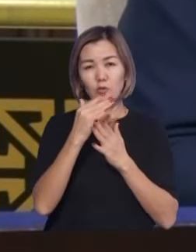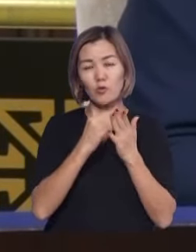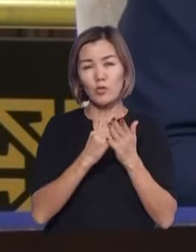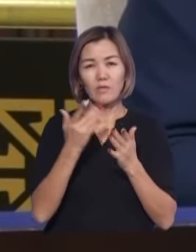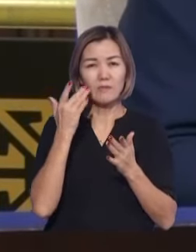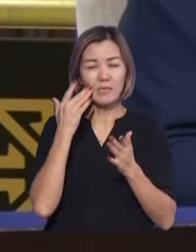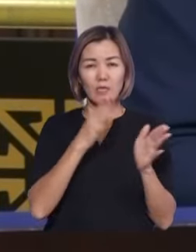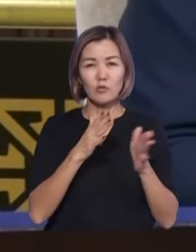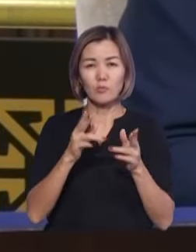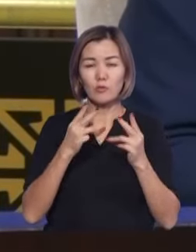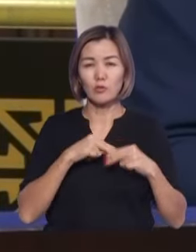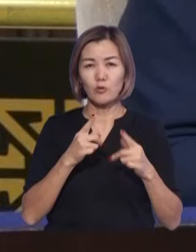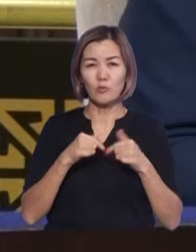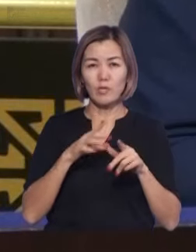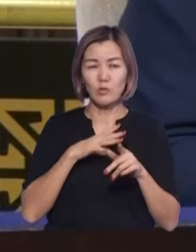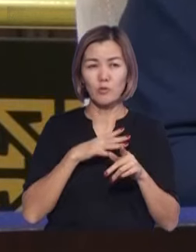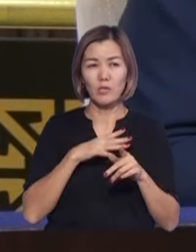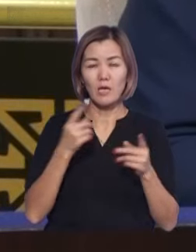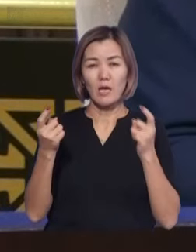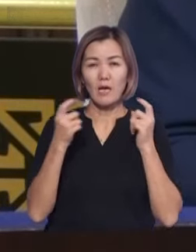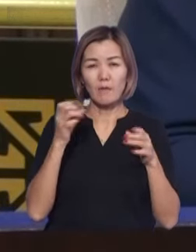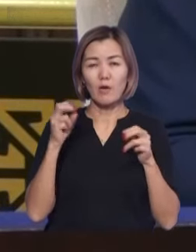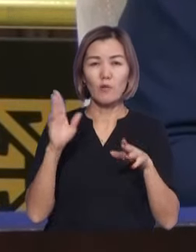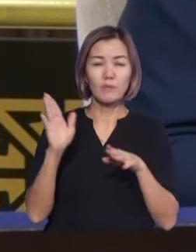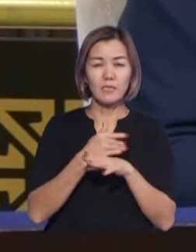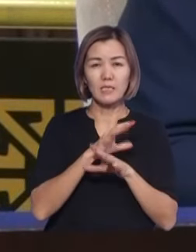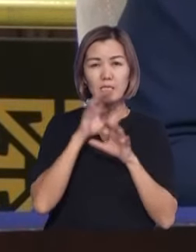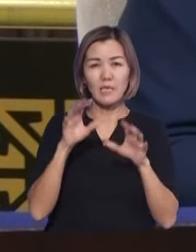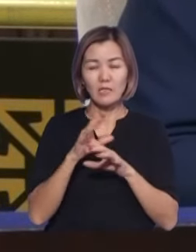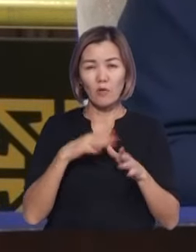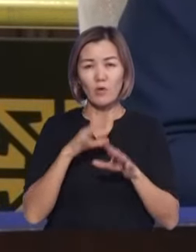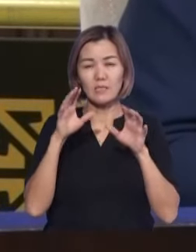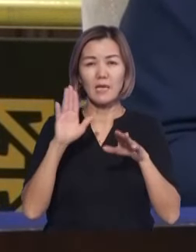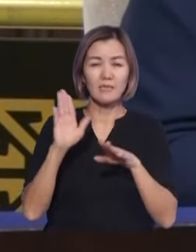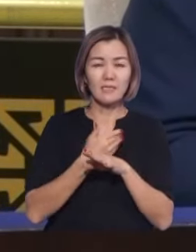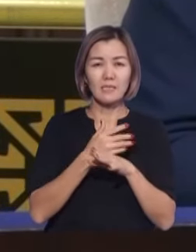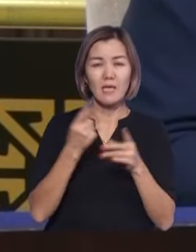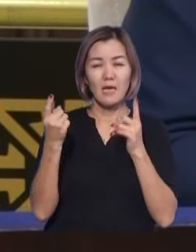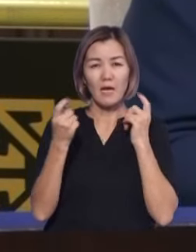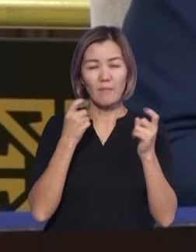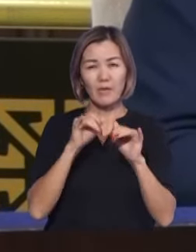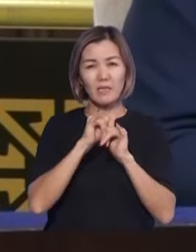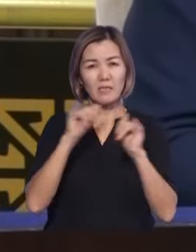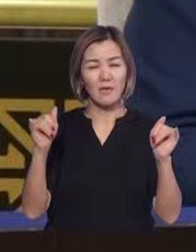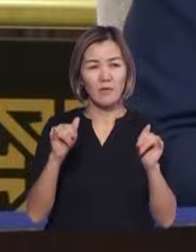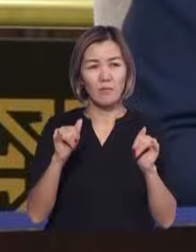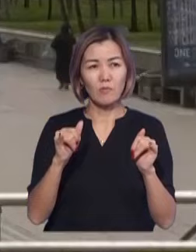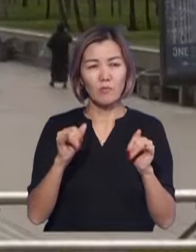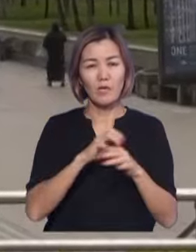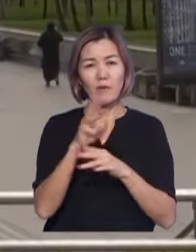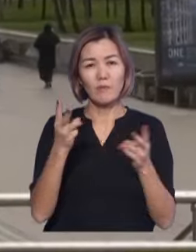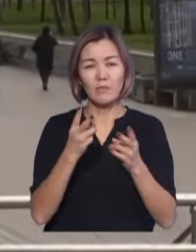үздіксіз жұмысын ұйымдастыруды, ақпараттық қауіпсіздікті сақтауды, заңсыз мәліметтердің таралмауын қамтамасыз етулеріңізді